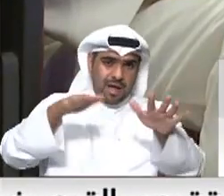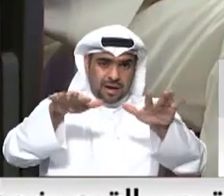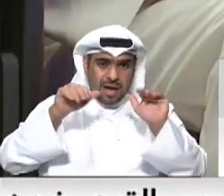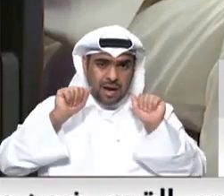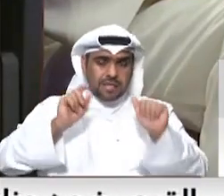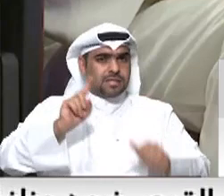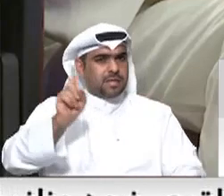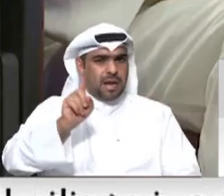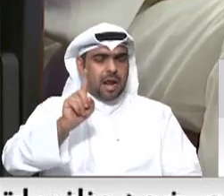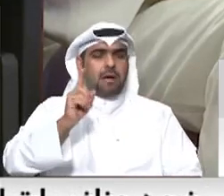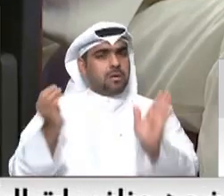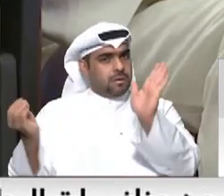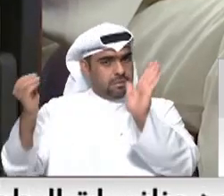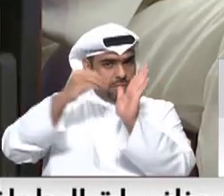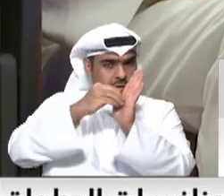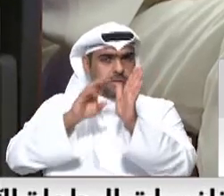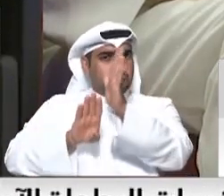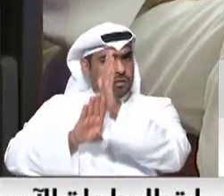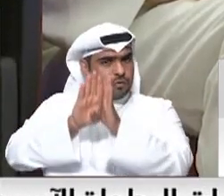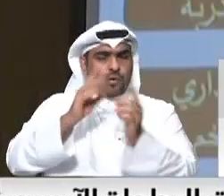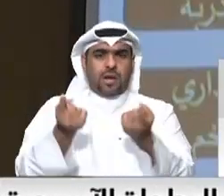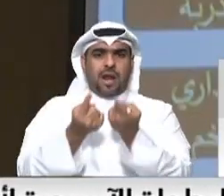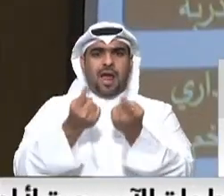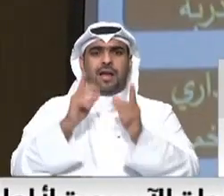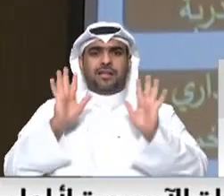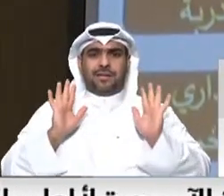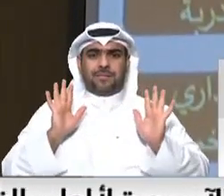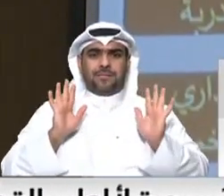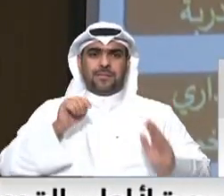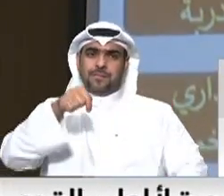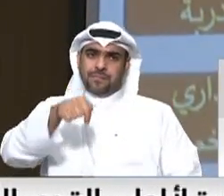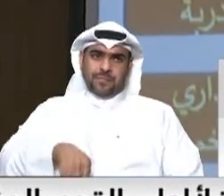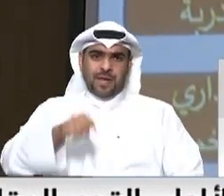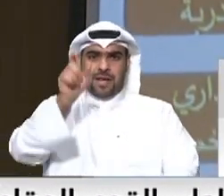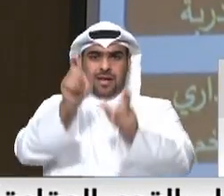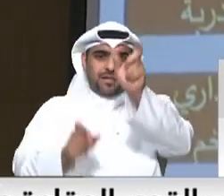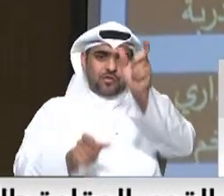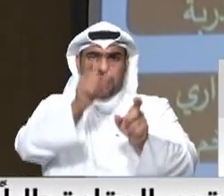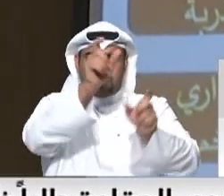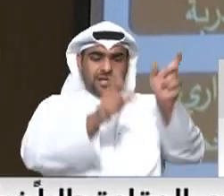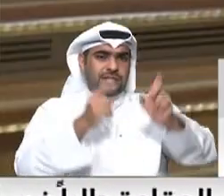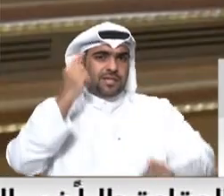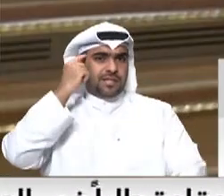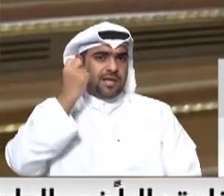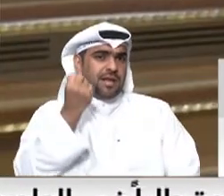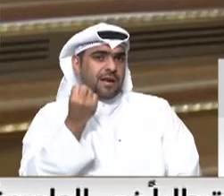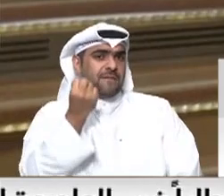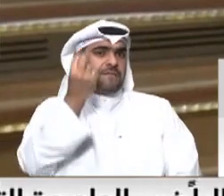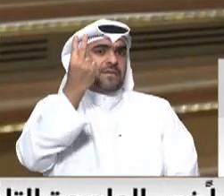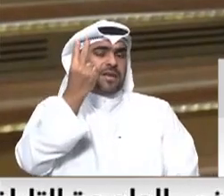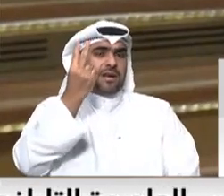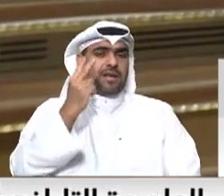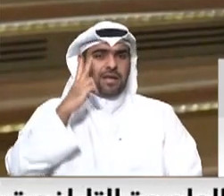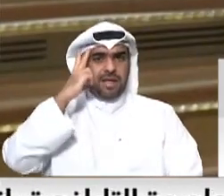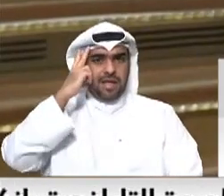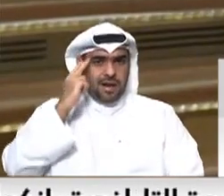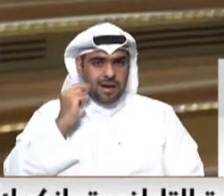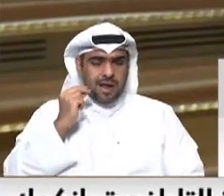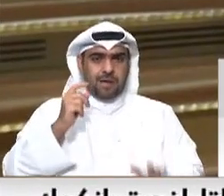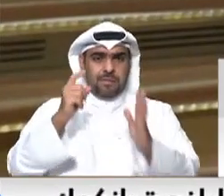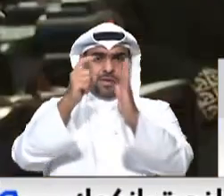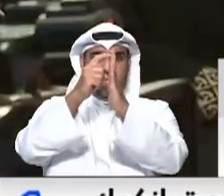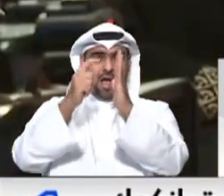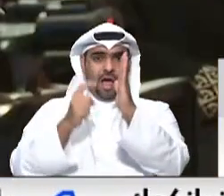للتطوير والاستماع وتبين اطروحات المشاركين الى بناء رؤيه في مناقشه القانون داخل